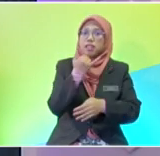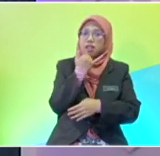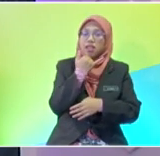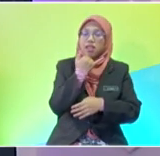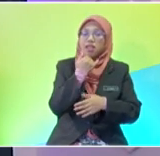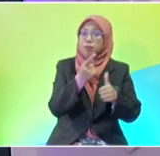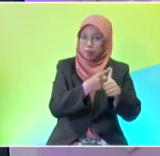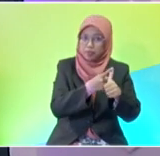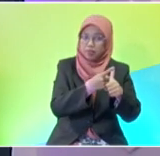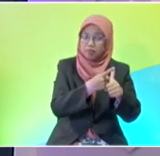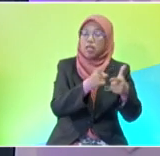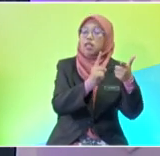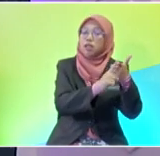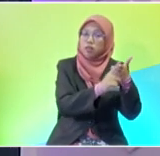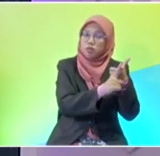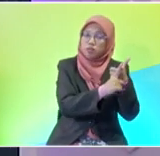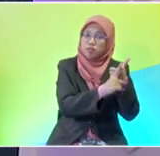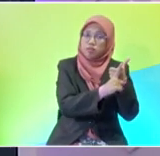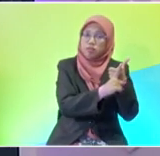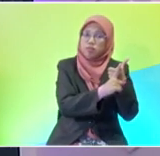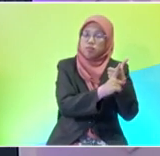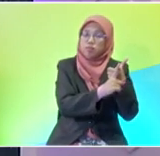pertama lah yang kedua